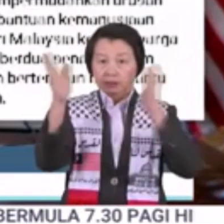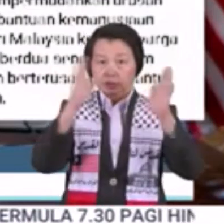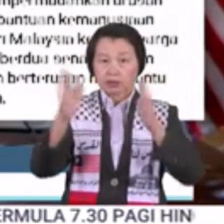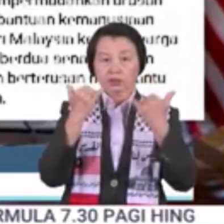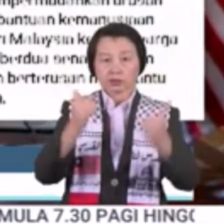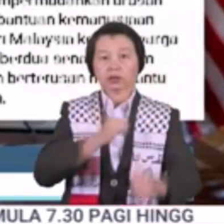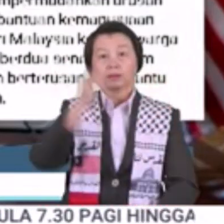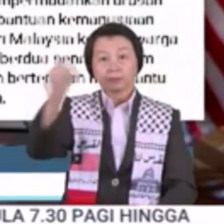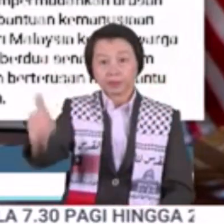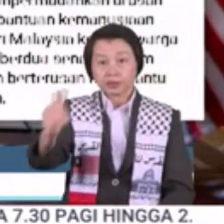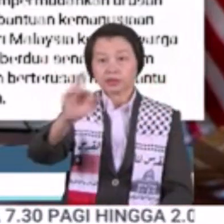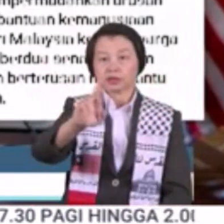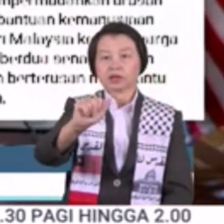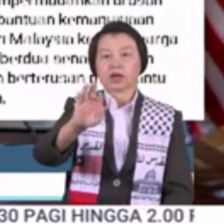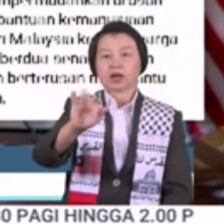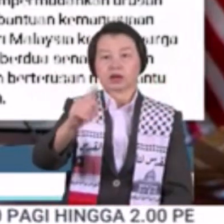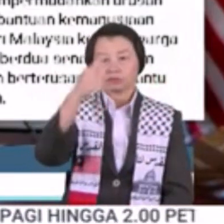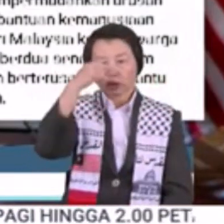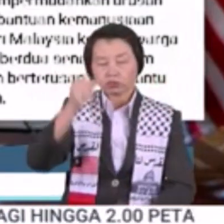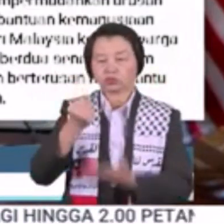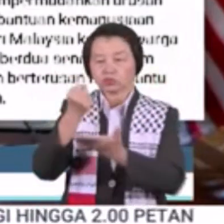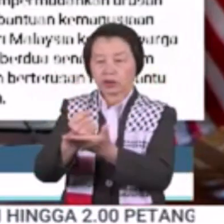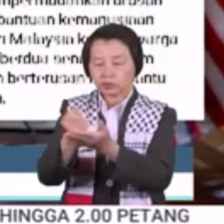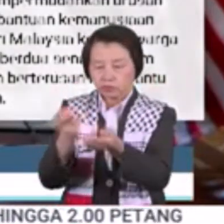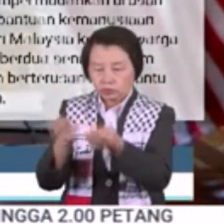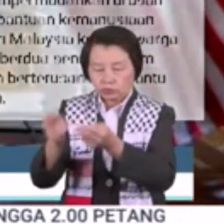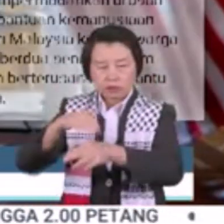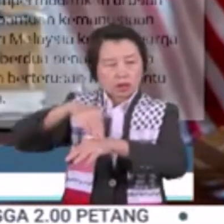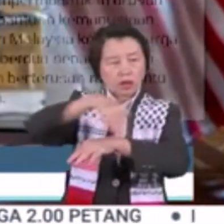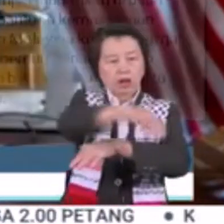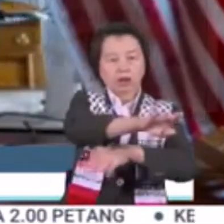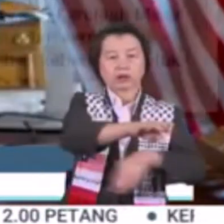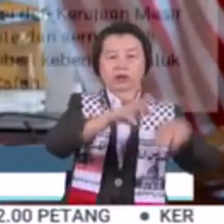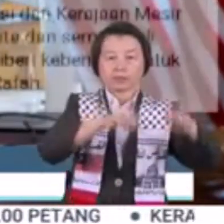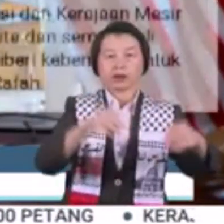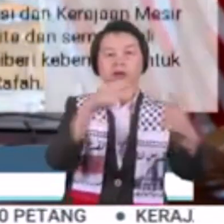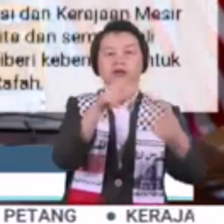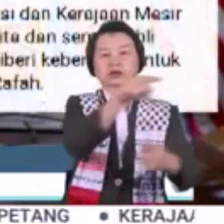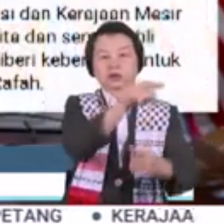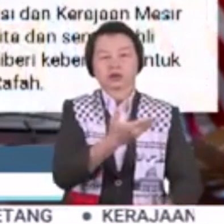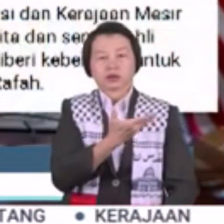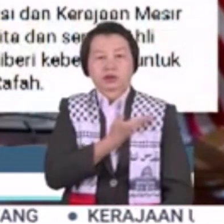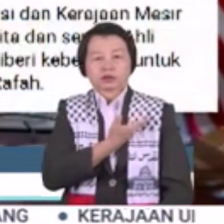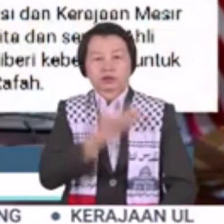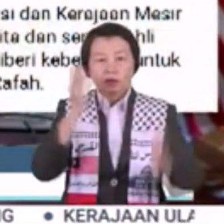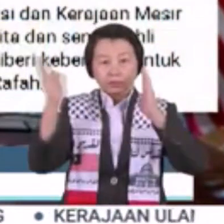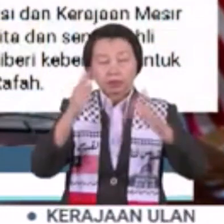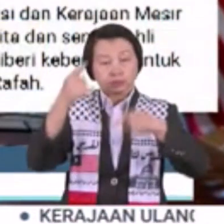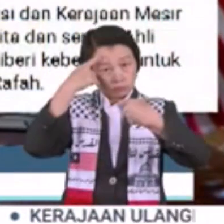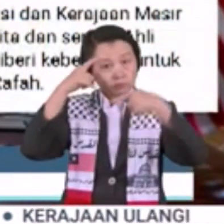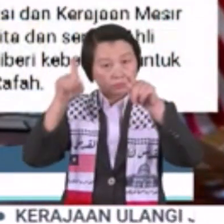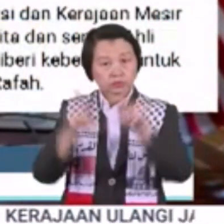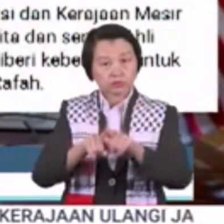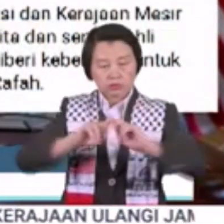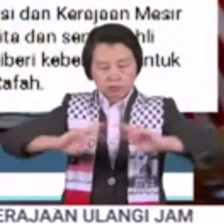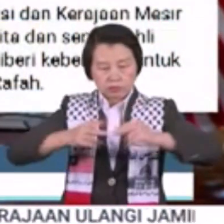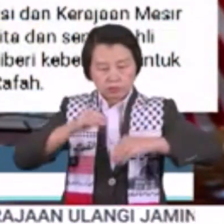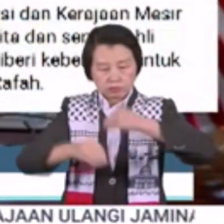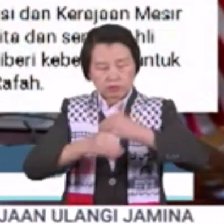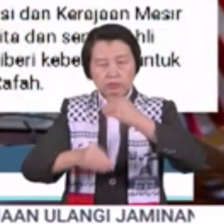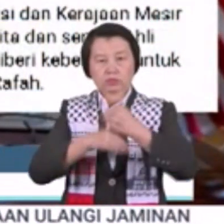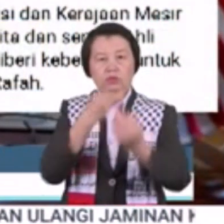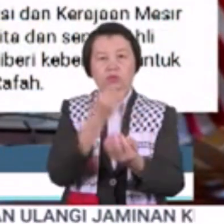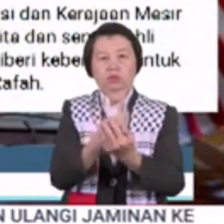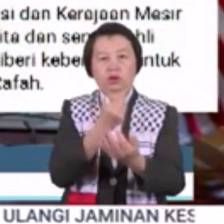perjalanan ke rafah bagi membantu urusan penghantaran bantuan kemanusiaan ke Gaza Malaysia turut bersetuju meningkatkan bantuan